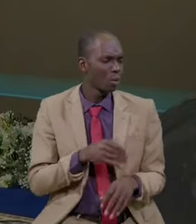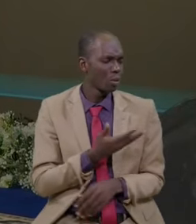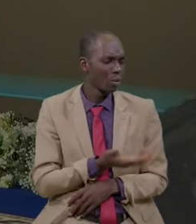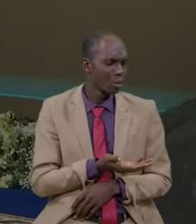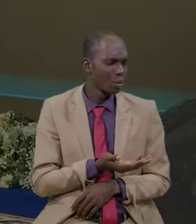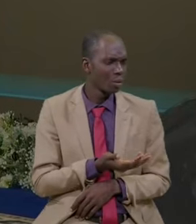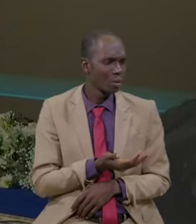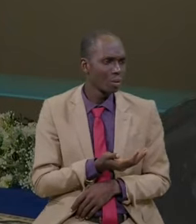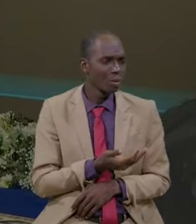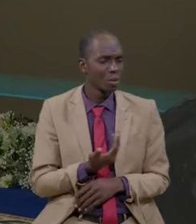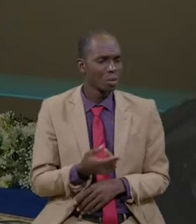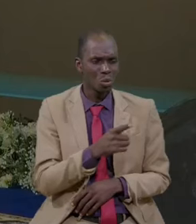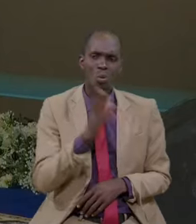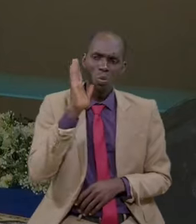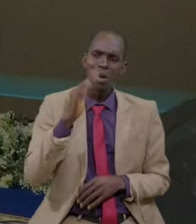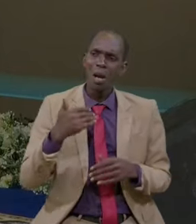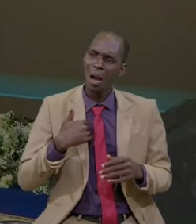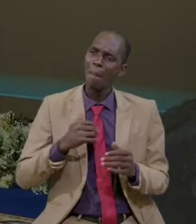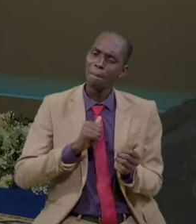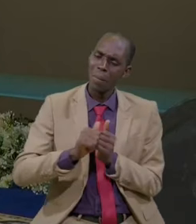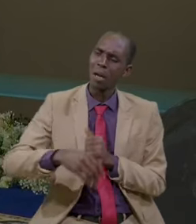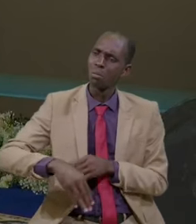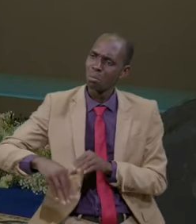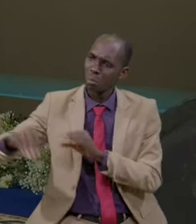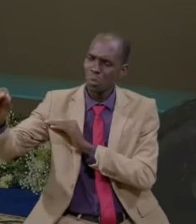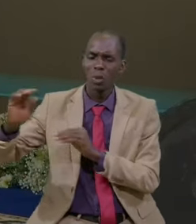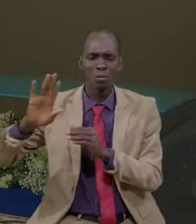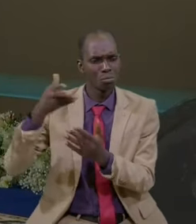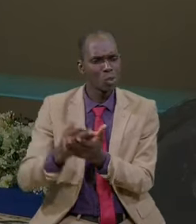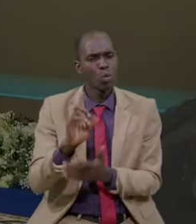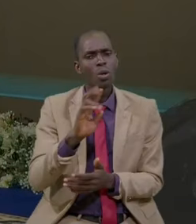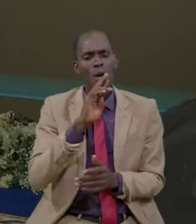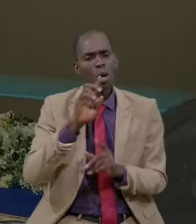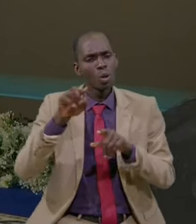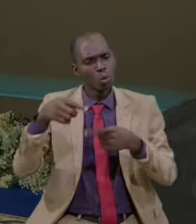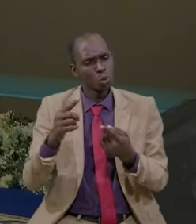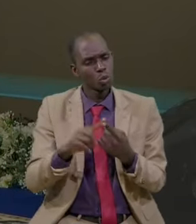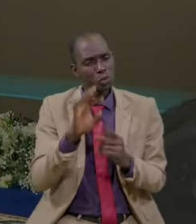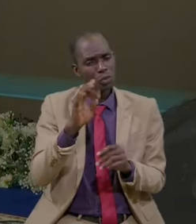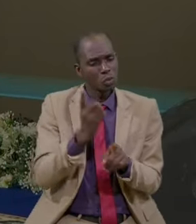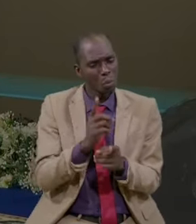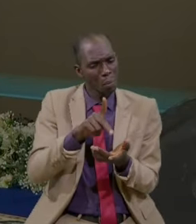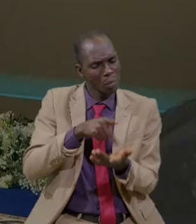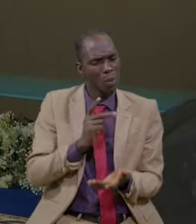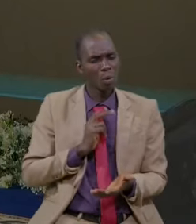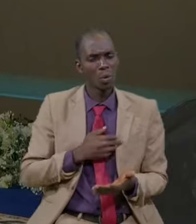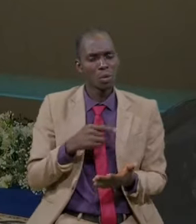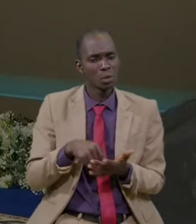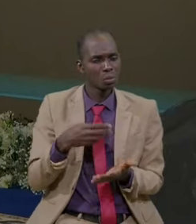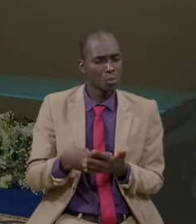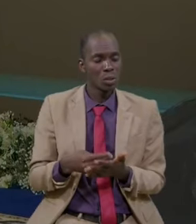est passé, ils l'ont appelé, viens. Tu serais déjà parti à ta destination si tu nous as donné ce qu'on a demandé.